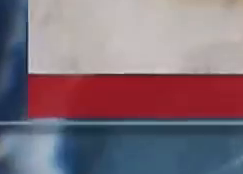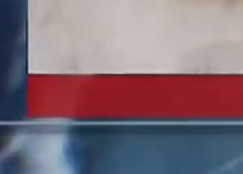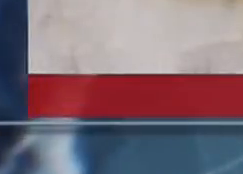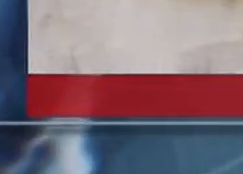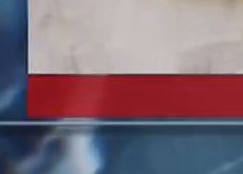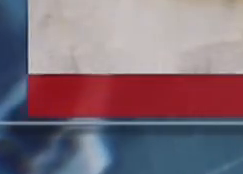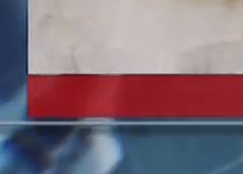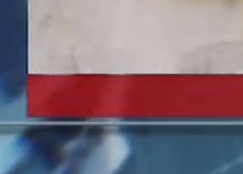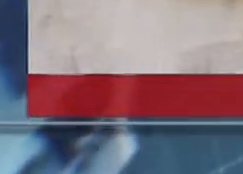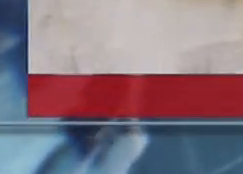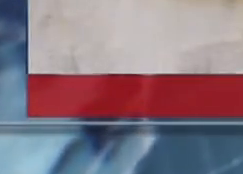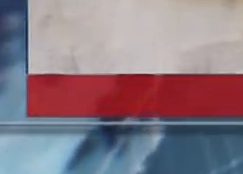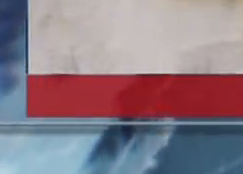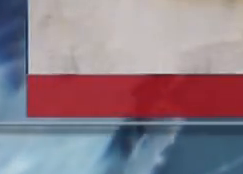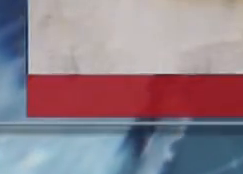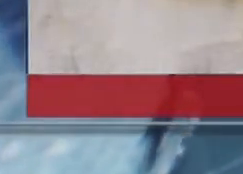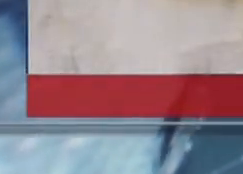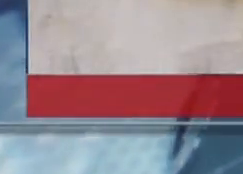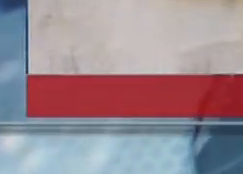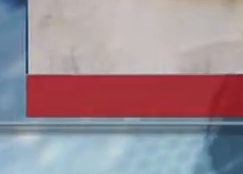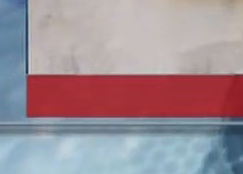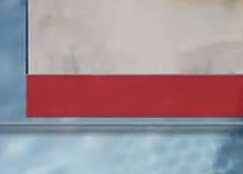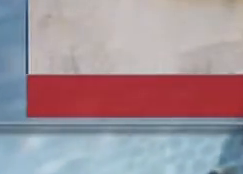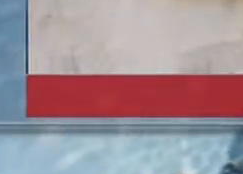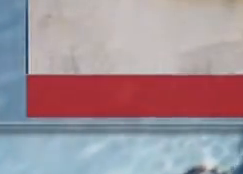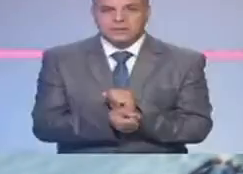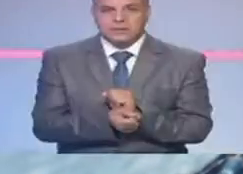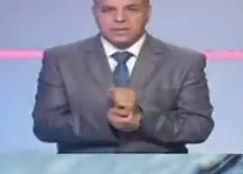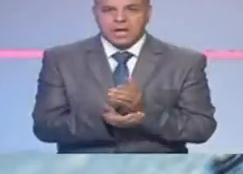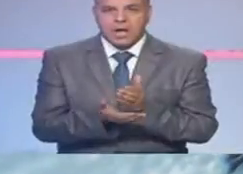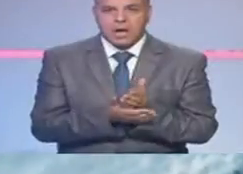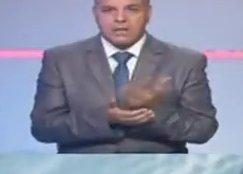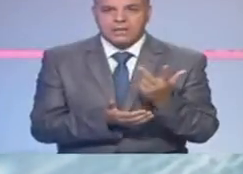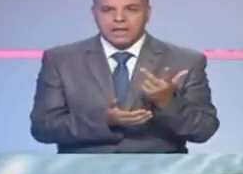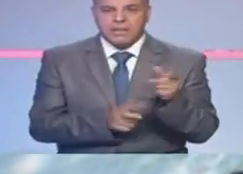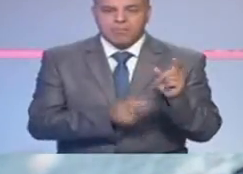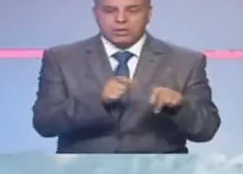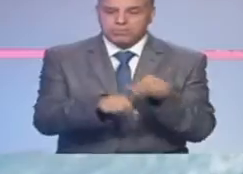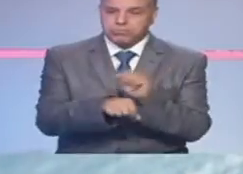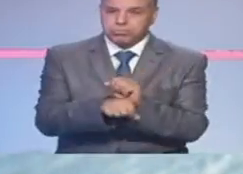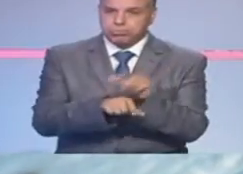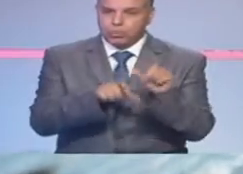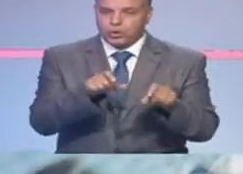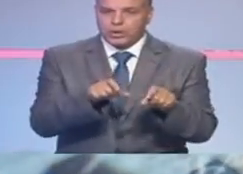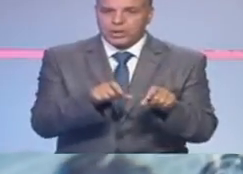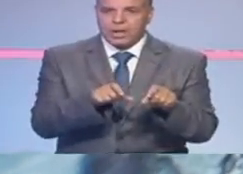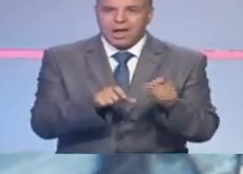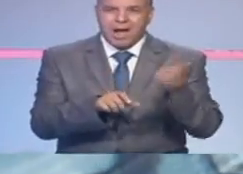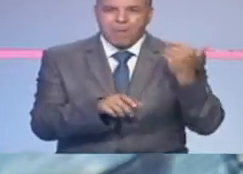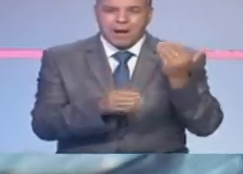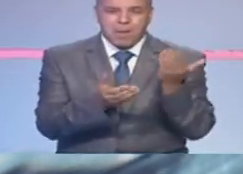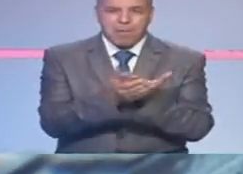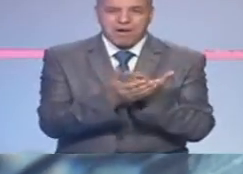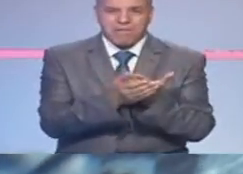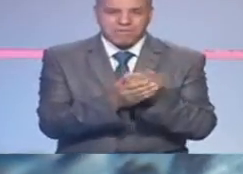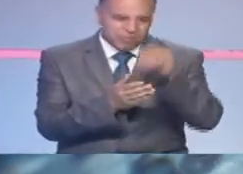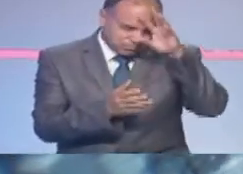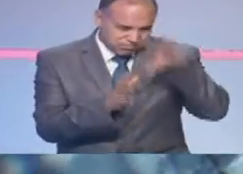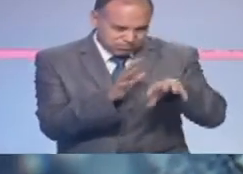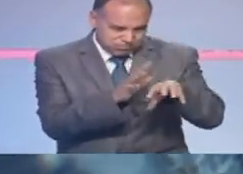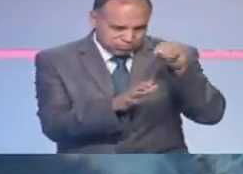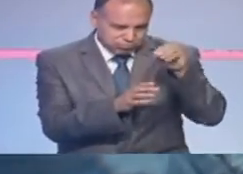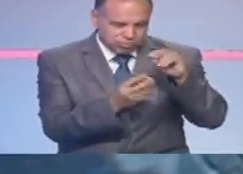فجر اليوم بطاقات ايداع بالسجن في حق ثلاثه متهمين فيما يعرف بملف استخراج الفوسفات